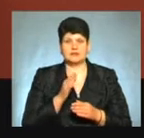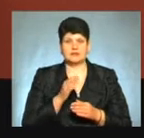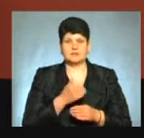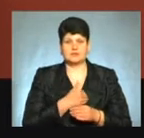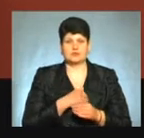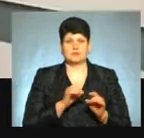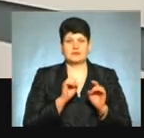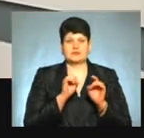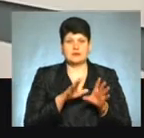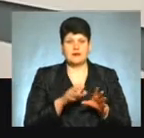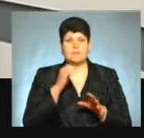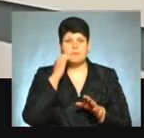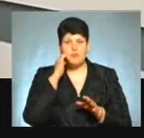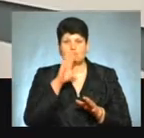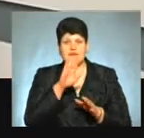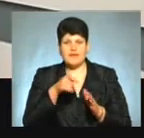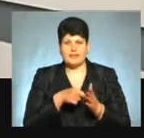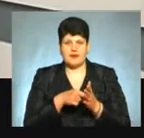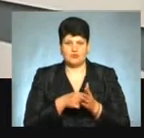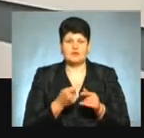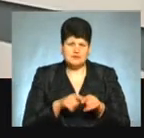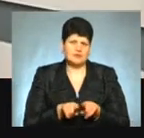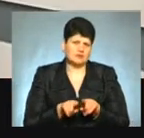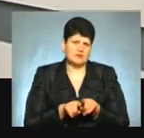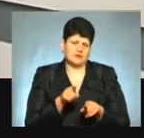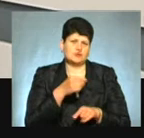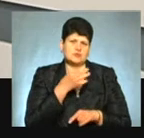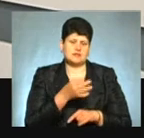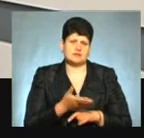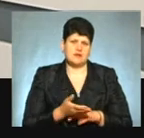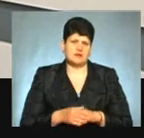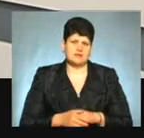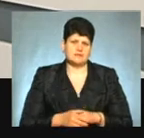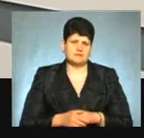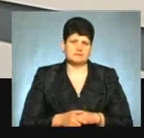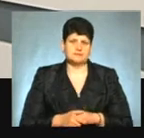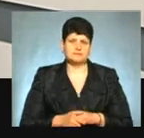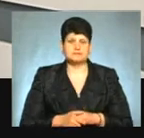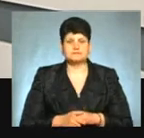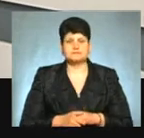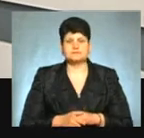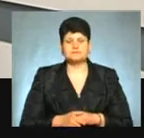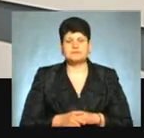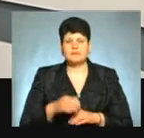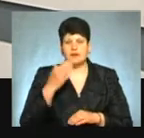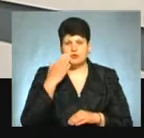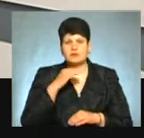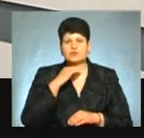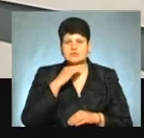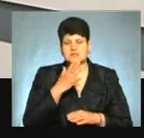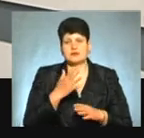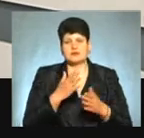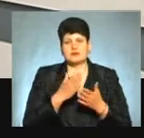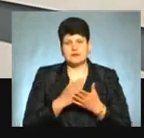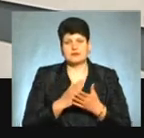будинок престарілих з фразою «бабуся не нагодує». Це адекватна відповідь на те, що вона сказала. І так, коли в достатній мірі